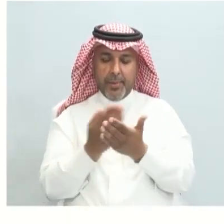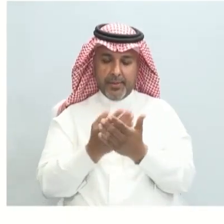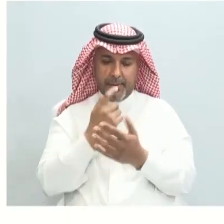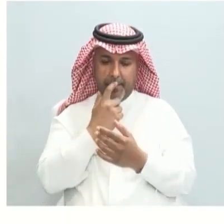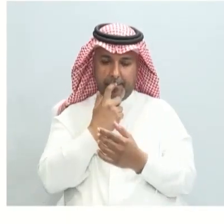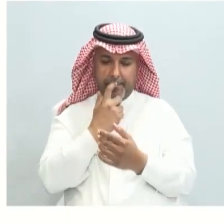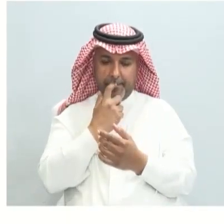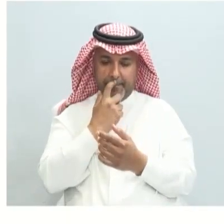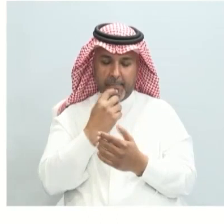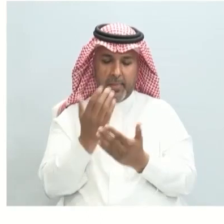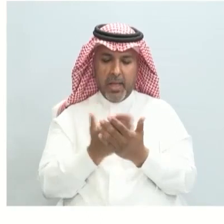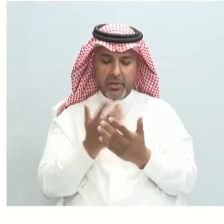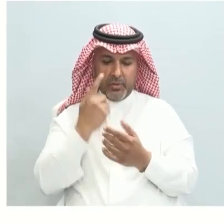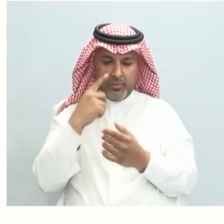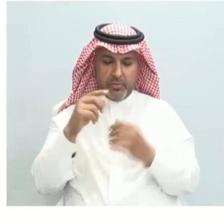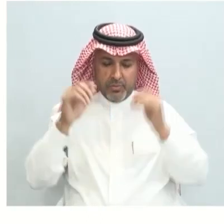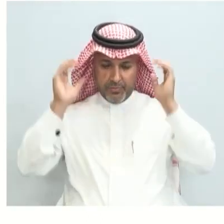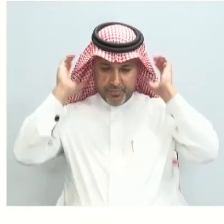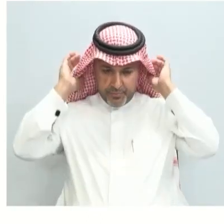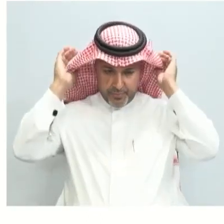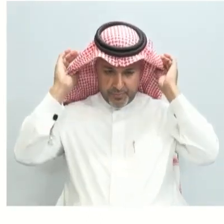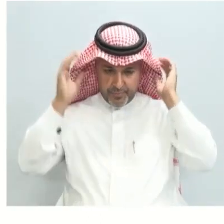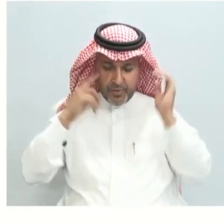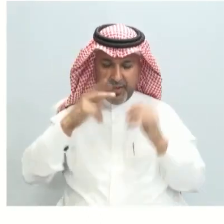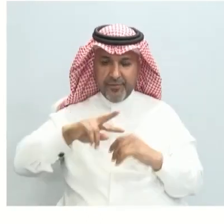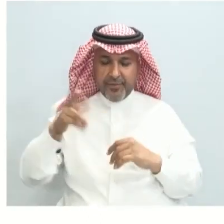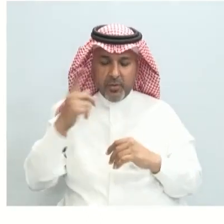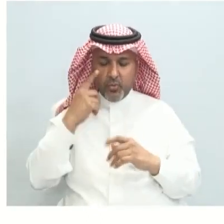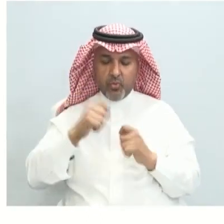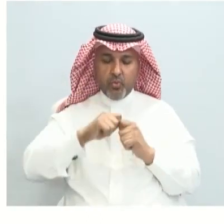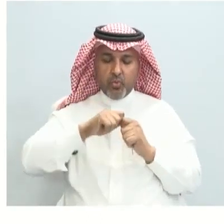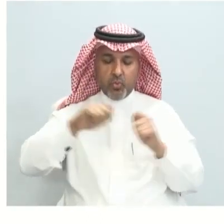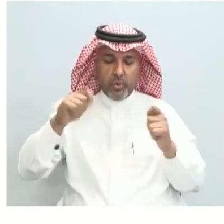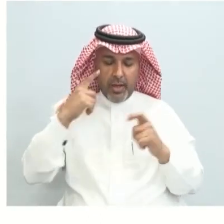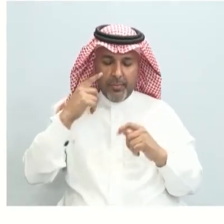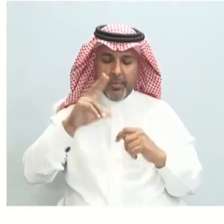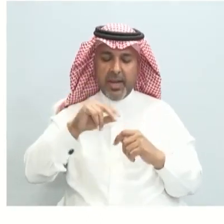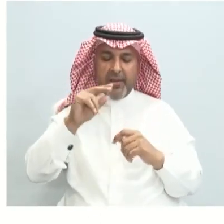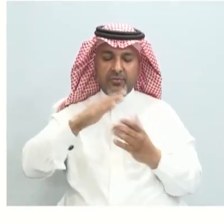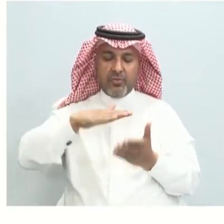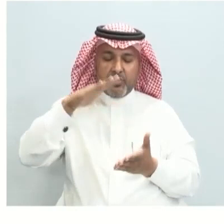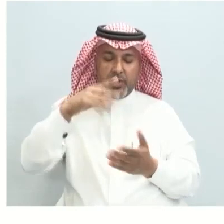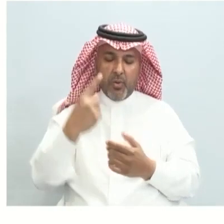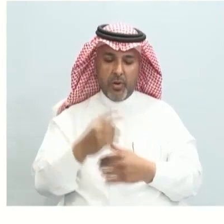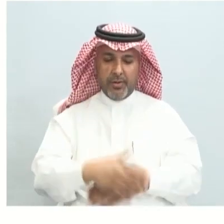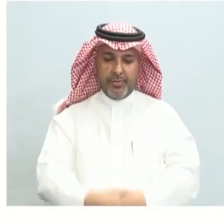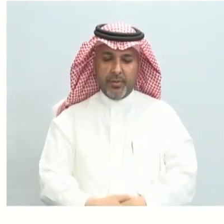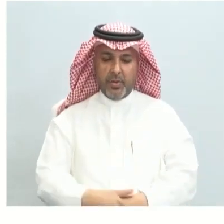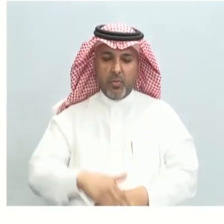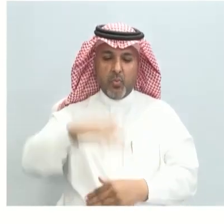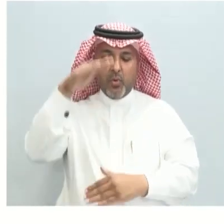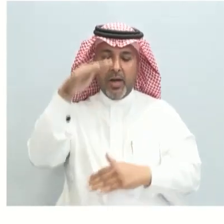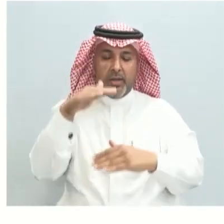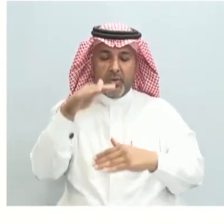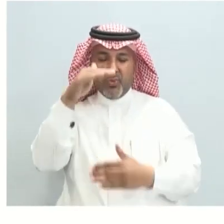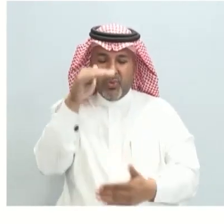تمثلها زي ما تمثل أي دالة ساين. طبعًا اللي راح يختلف معك هو طول الدورة، أما السعة فهي ستظل واحد، أعلى شيء واحد وأقل